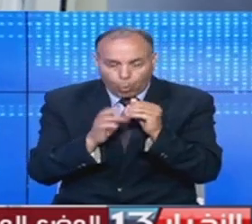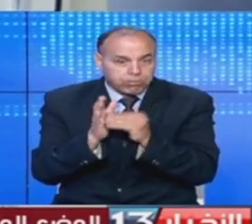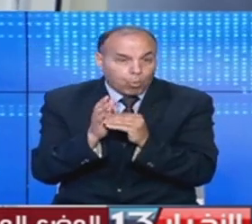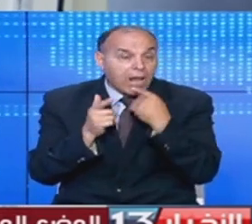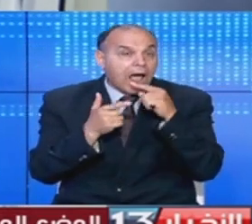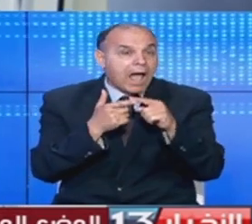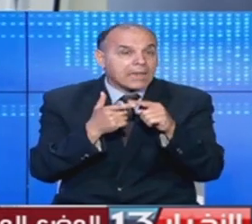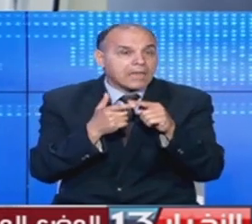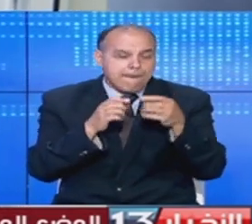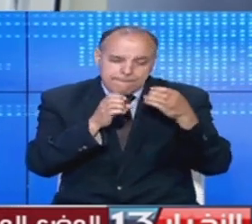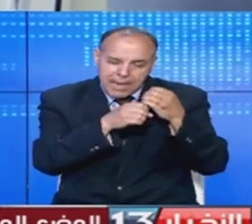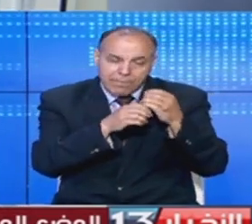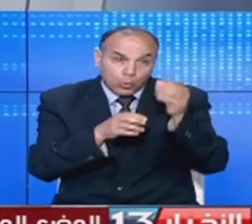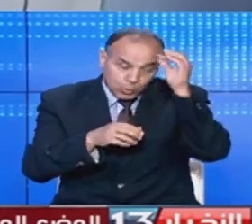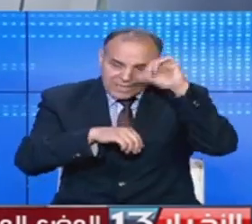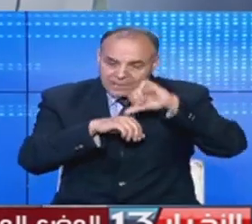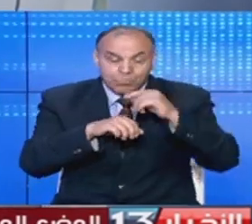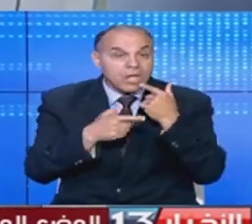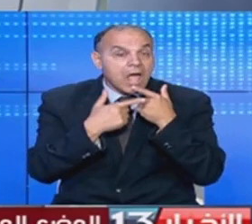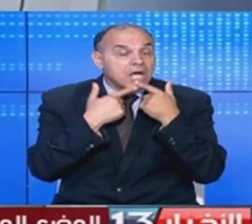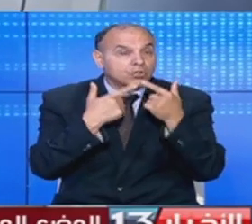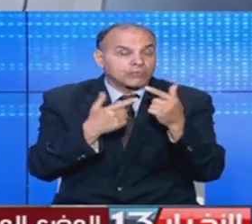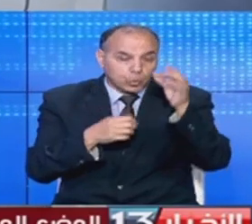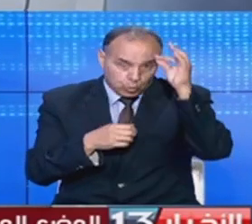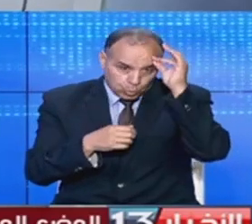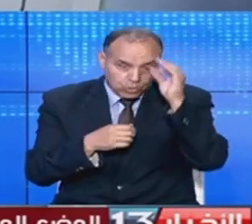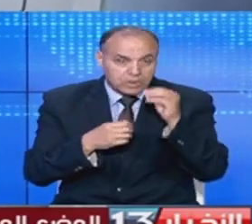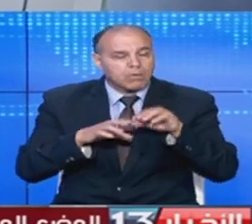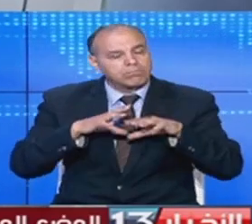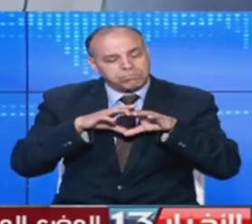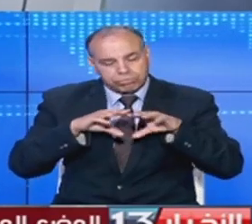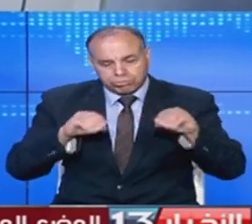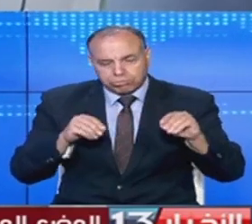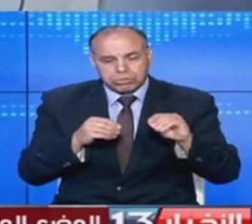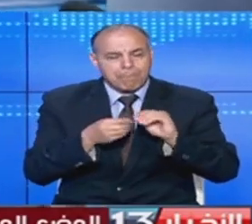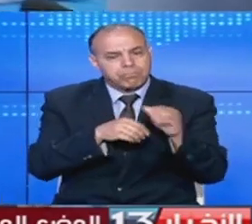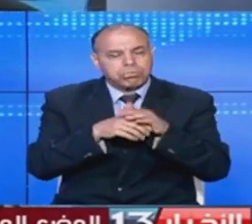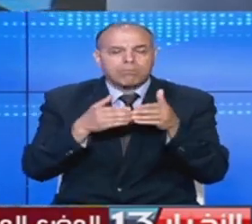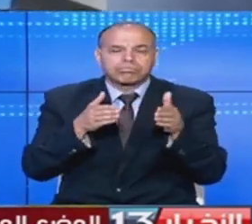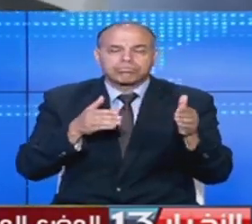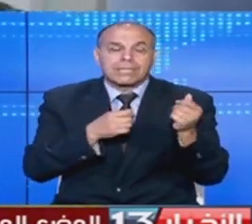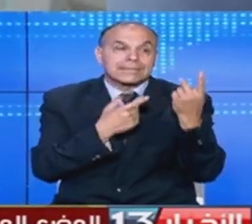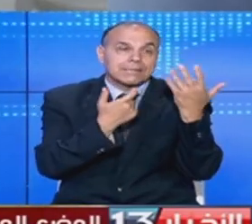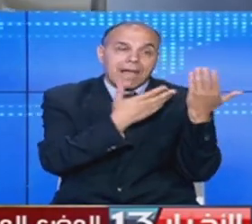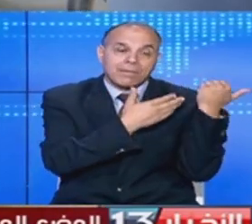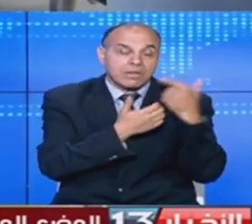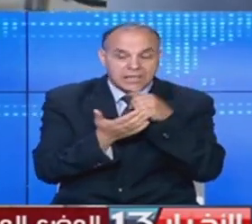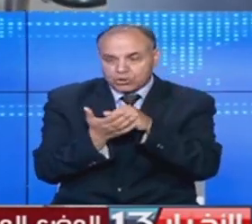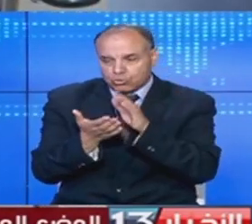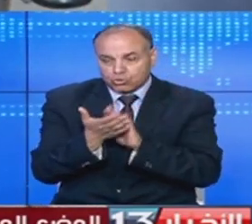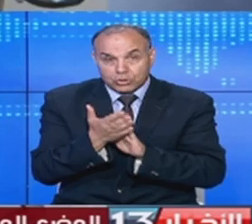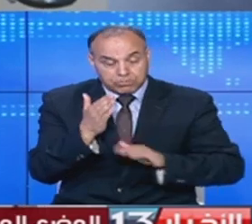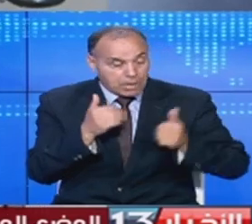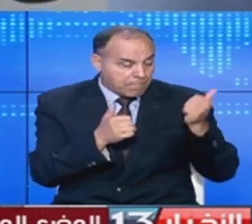التي توجه إلى مخبر شارل نيكول. وتشهد تونس انفراجا كبيرا في الوضع الوبائي منذ أسبوع، إذ سجلت إلى